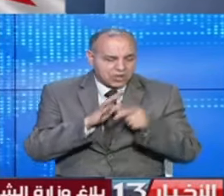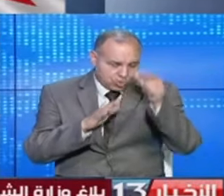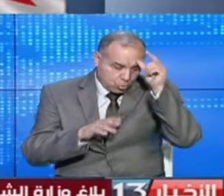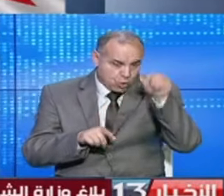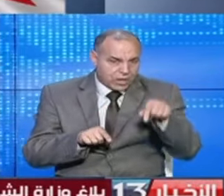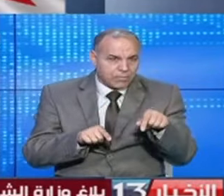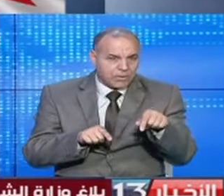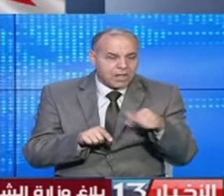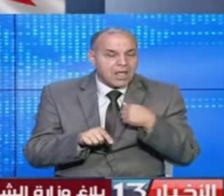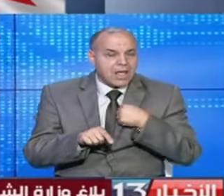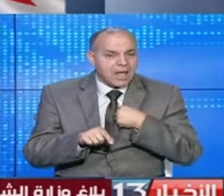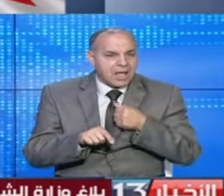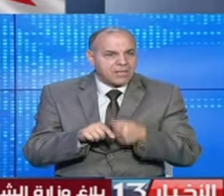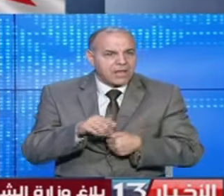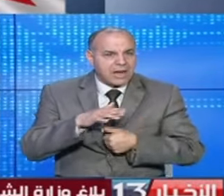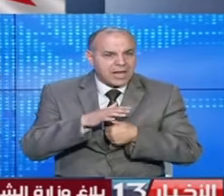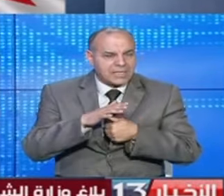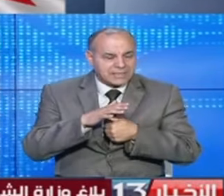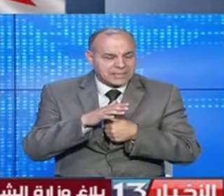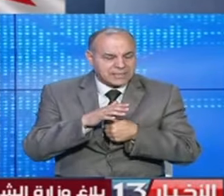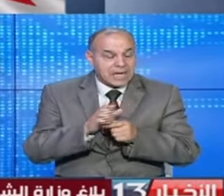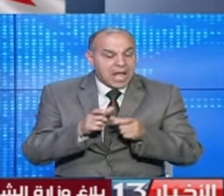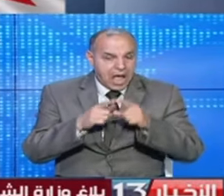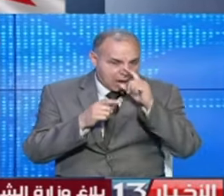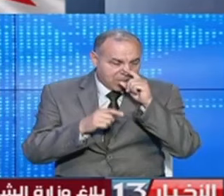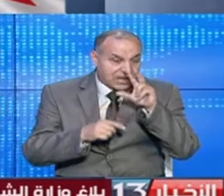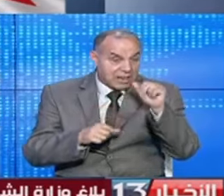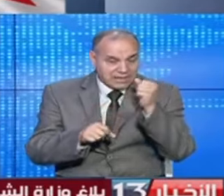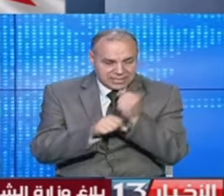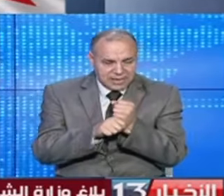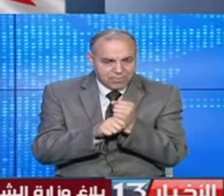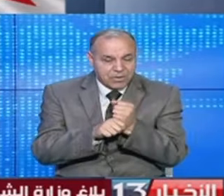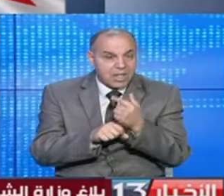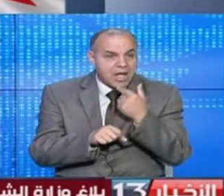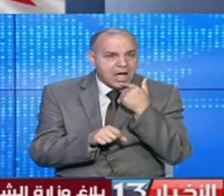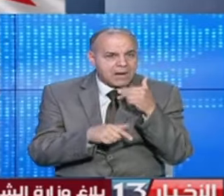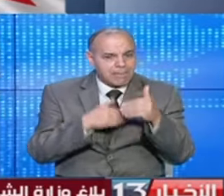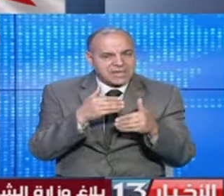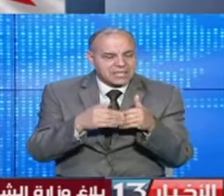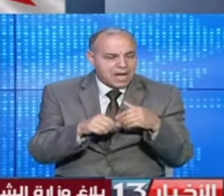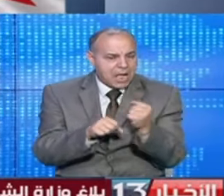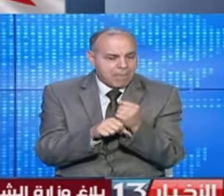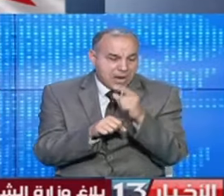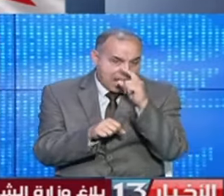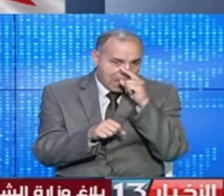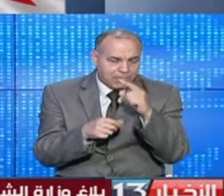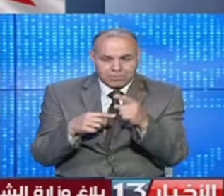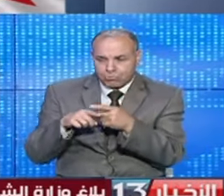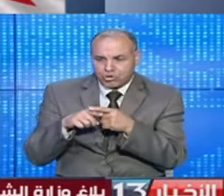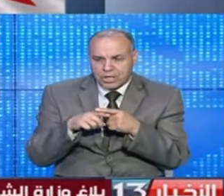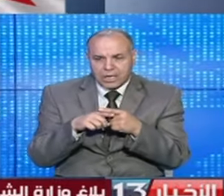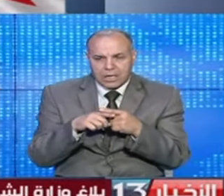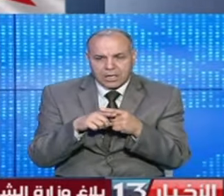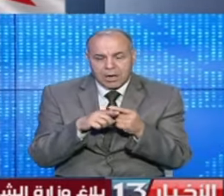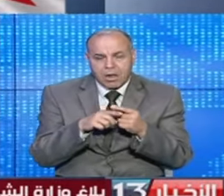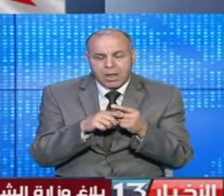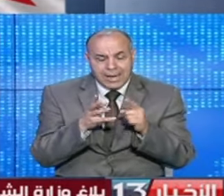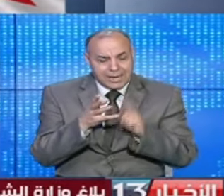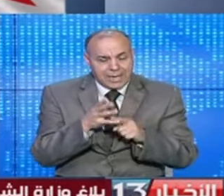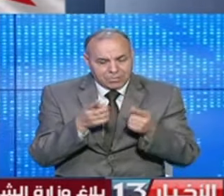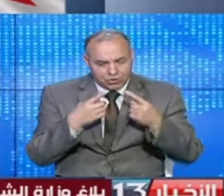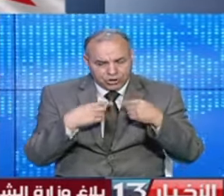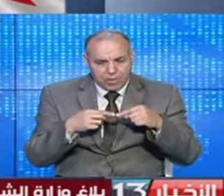الجمهورية باعتباره رئيس القمة العربية 30 على مسيرة العمل العربي المشترك منذ القمة